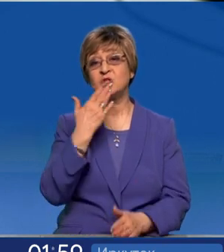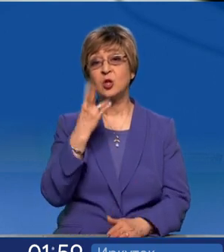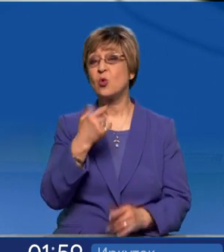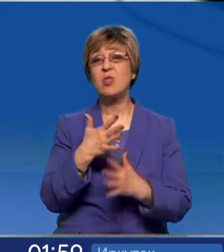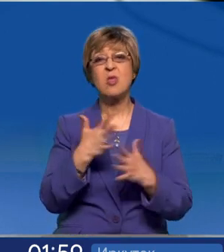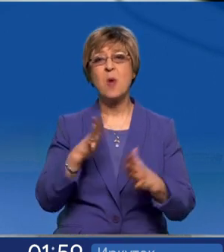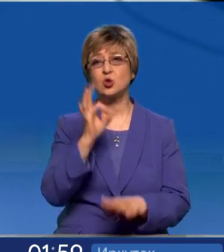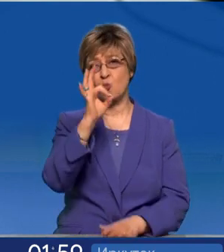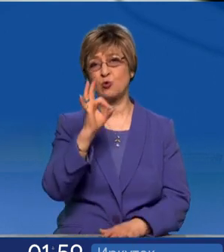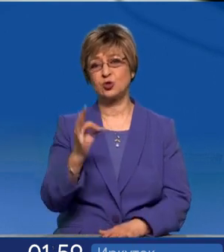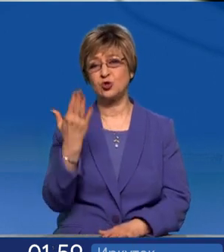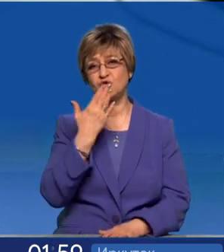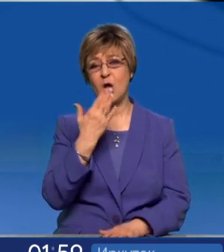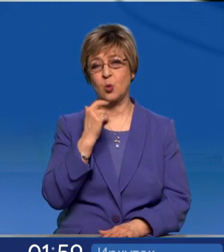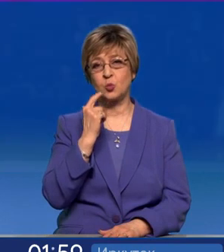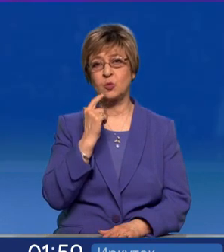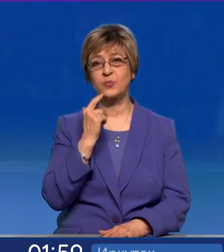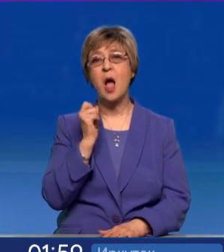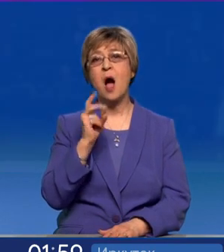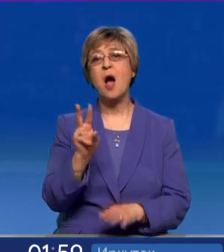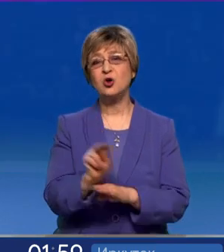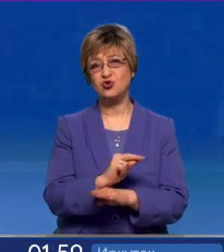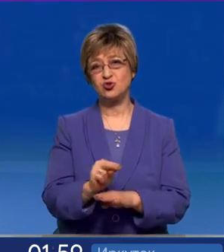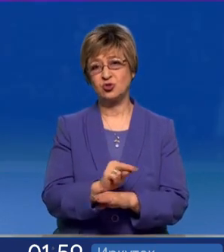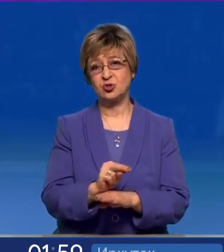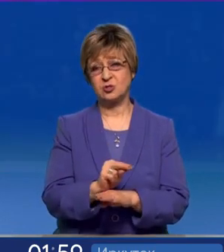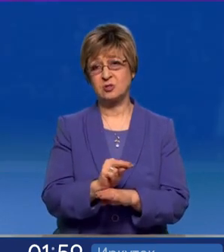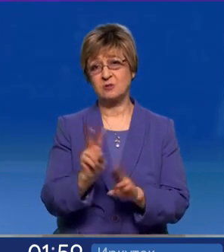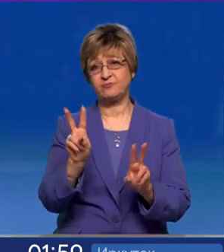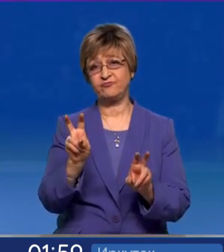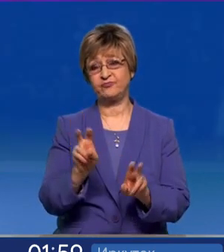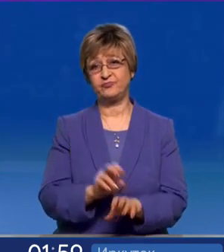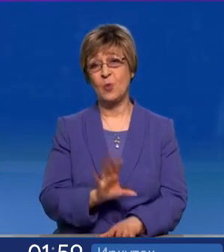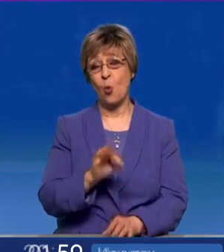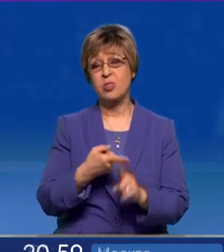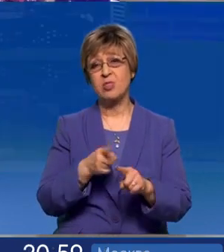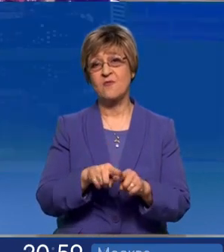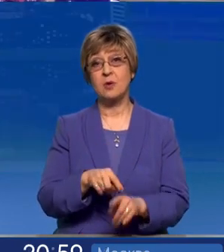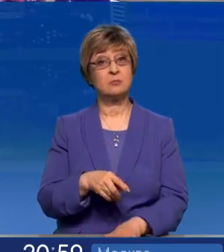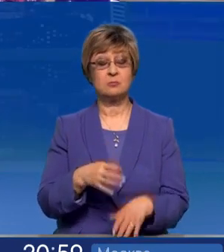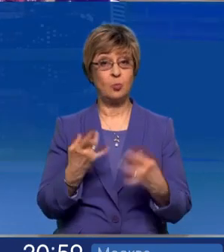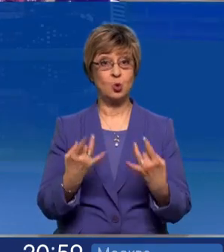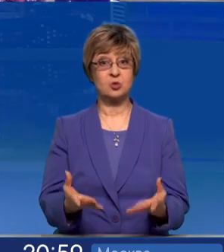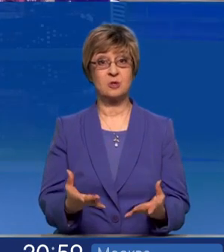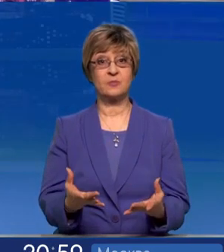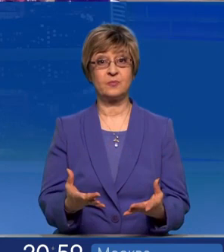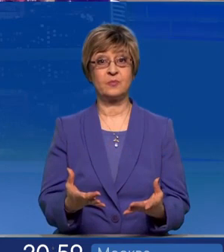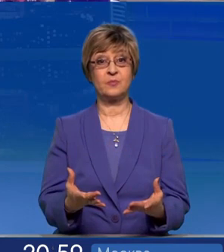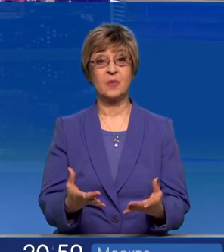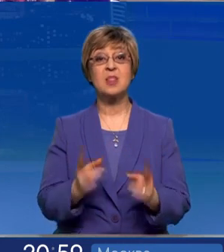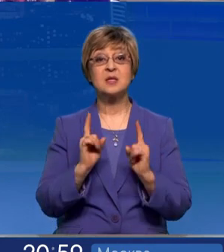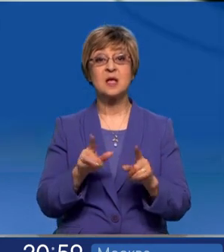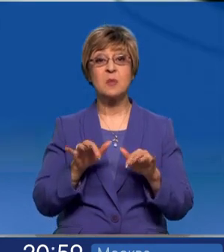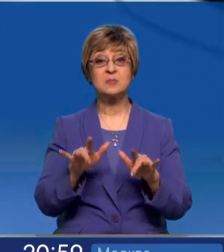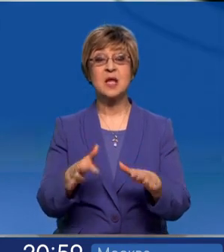процент. Лечиться как, Игорь Владимирович? У нас минута. Лечиться очень просто. На самом деле просто.